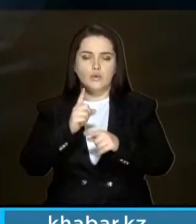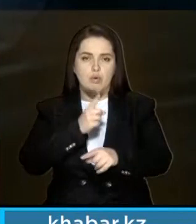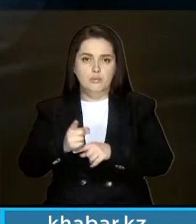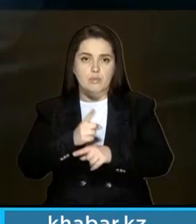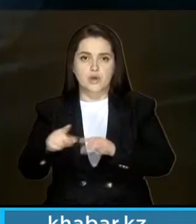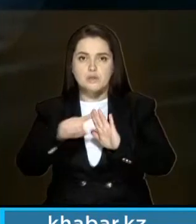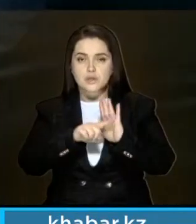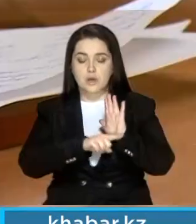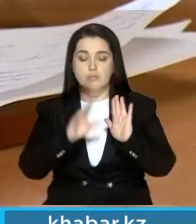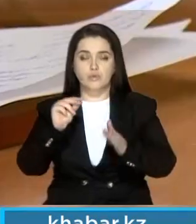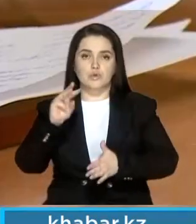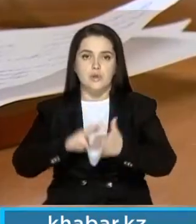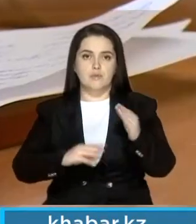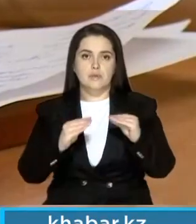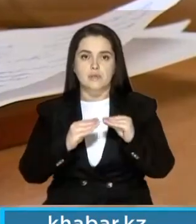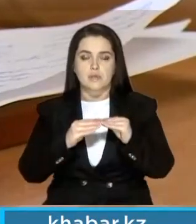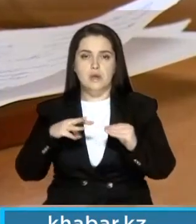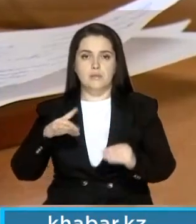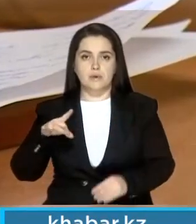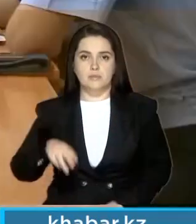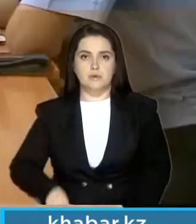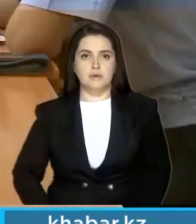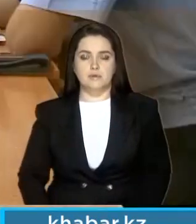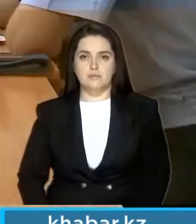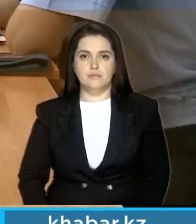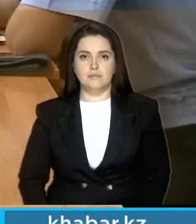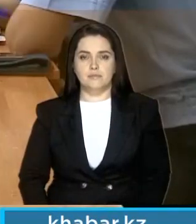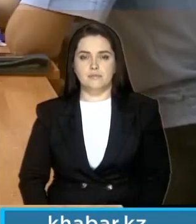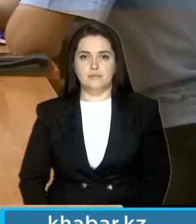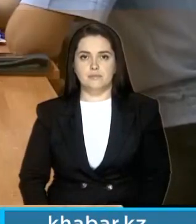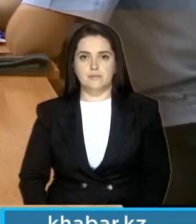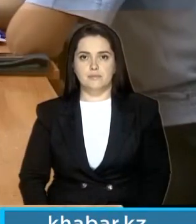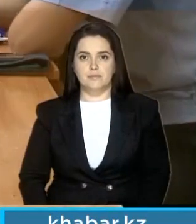Виновных ждет штраф в размере 10 МРП. Алина Бржанова, Азамат Саметов, Хабар.